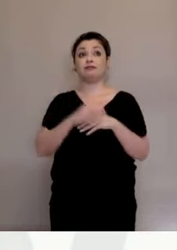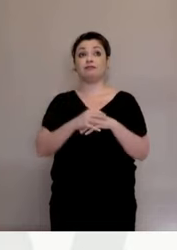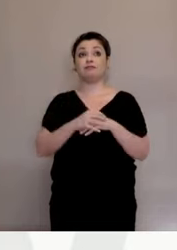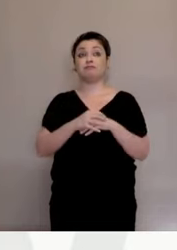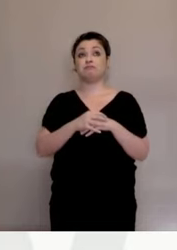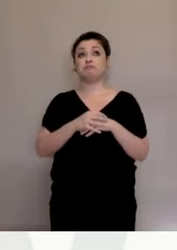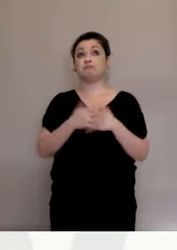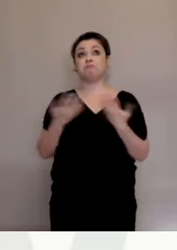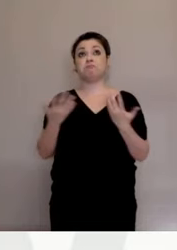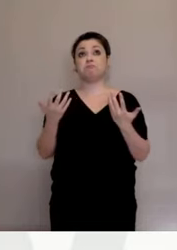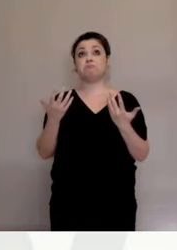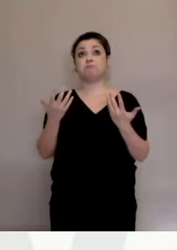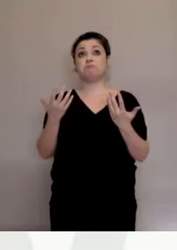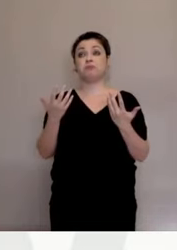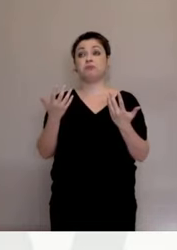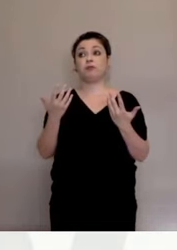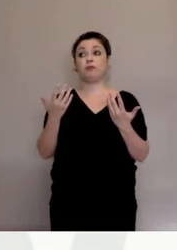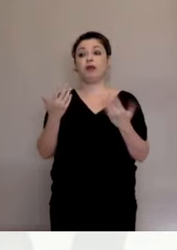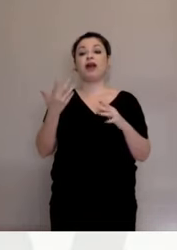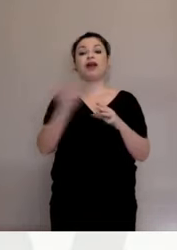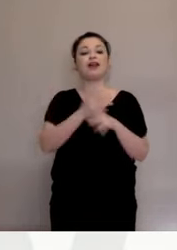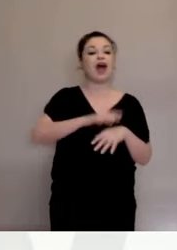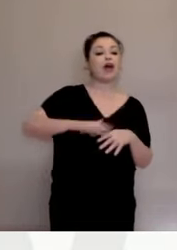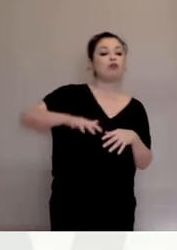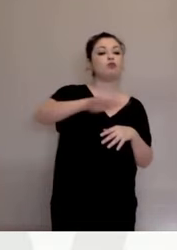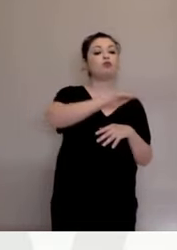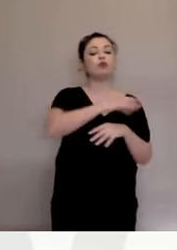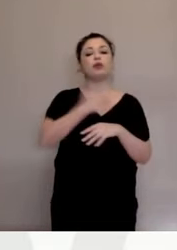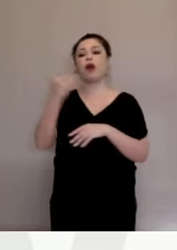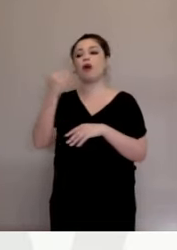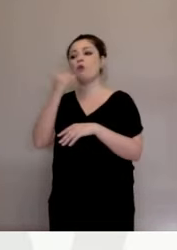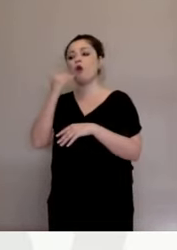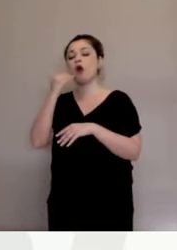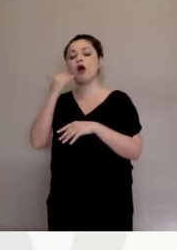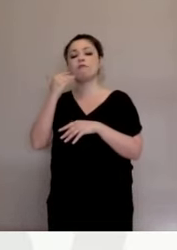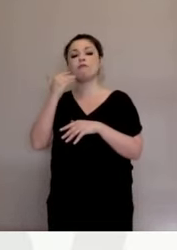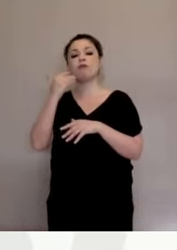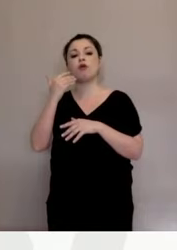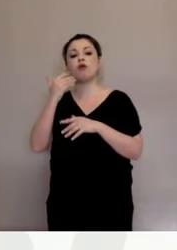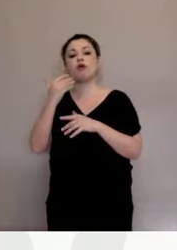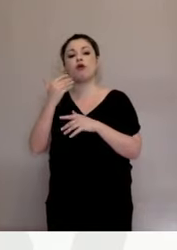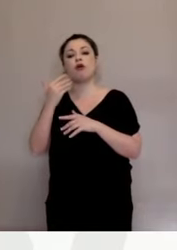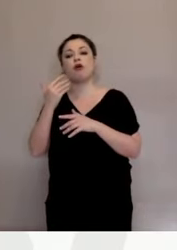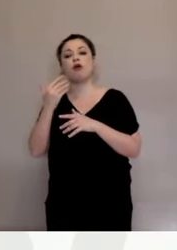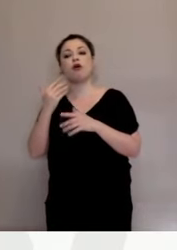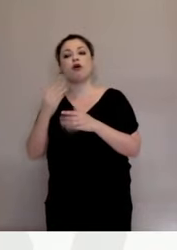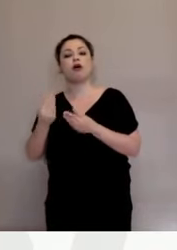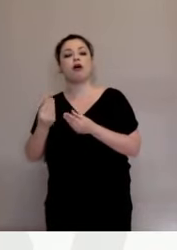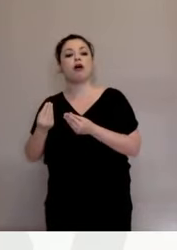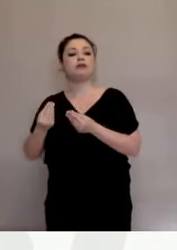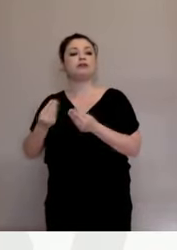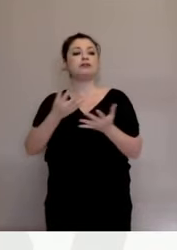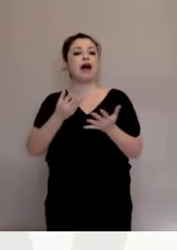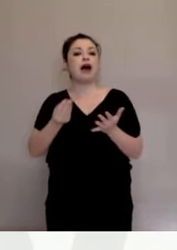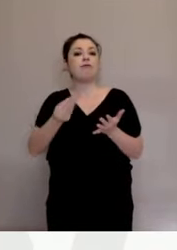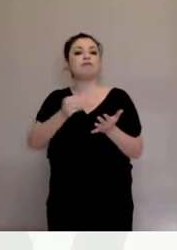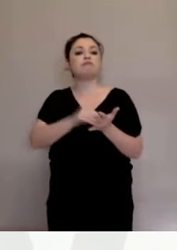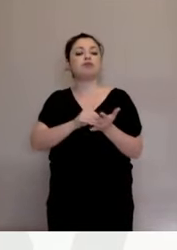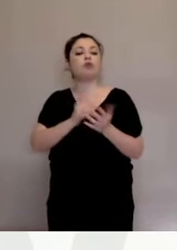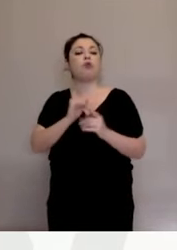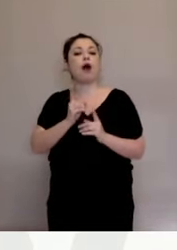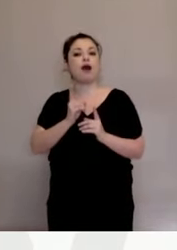di più importante nella natura che dire, precisamente